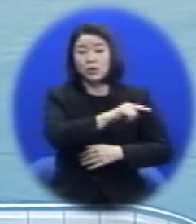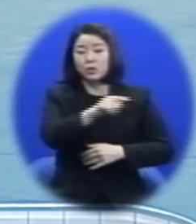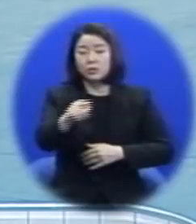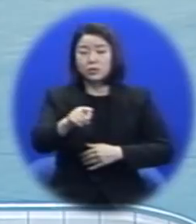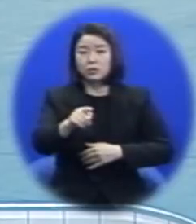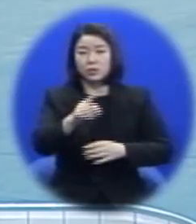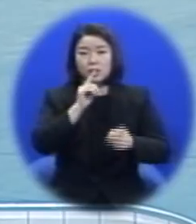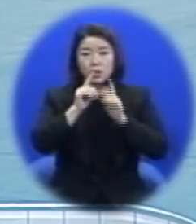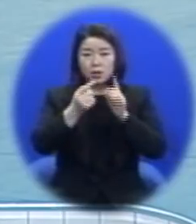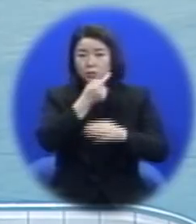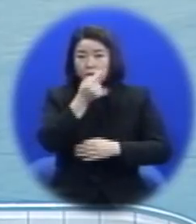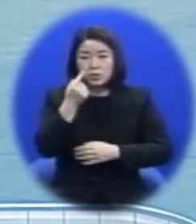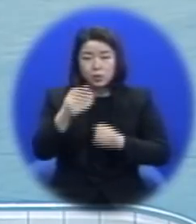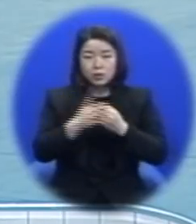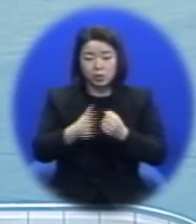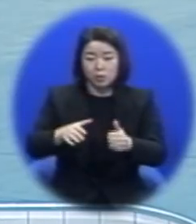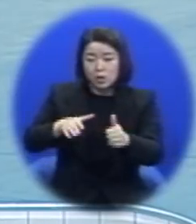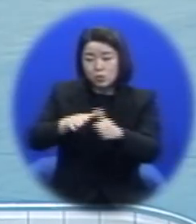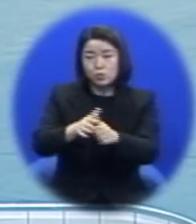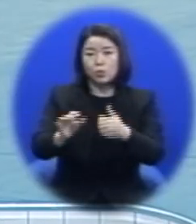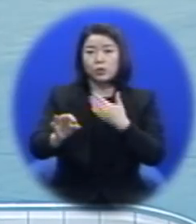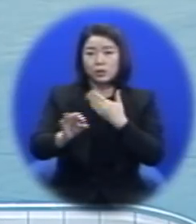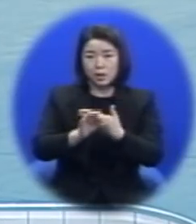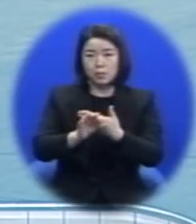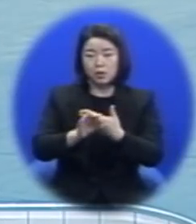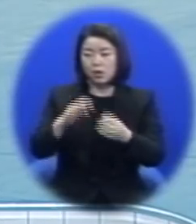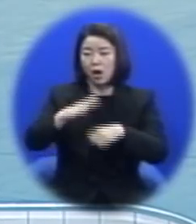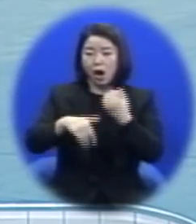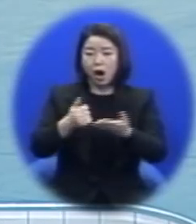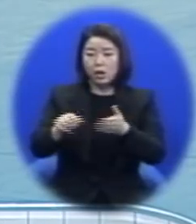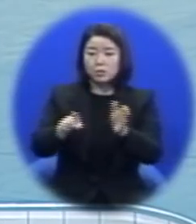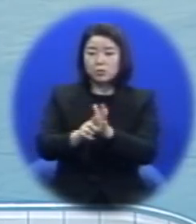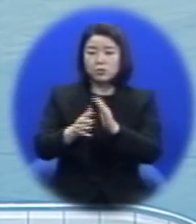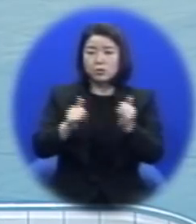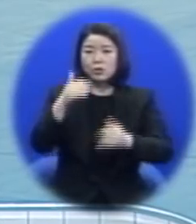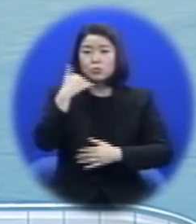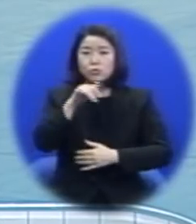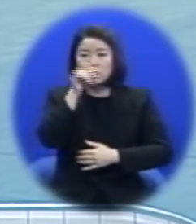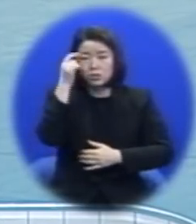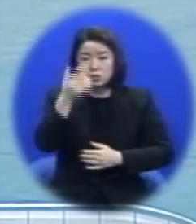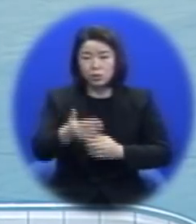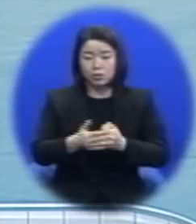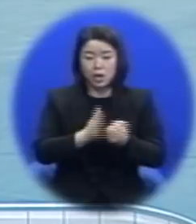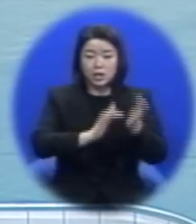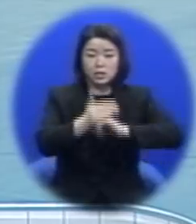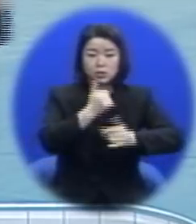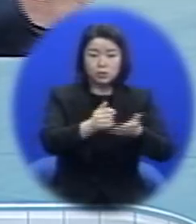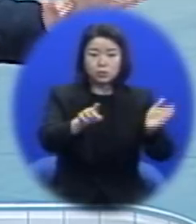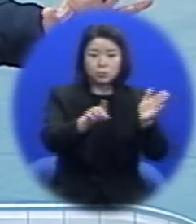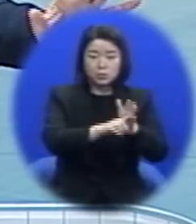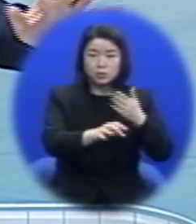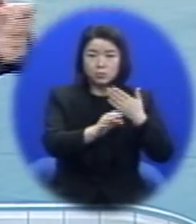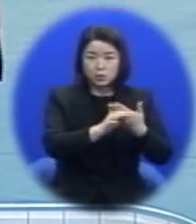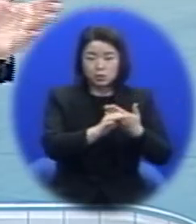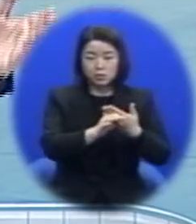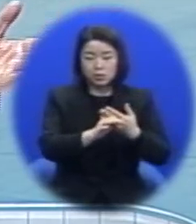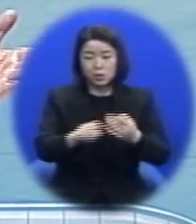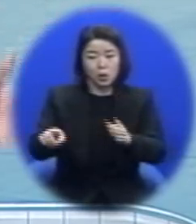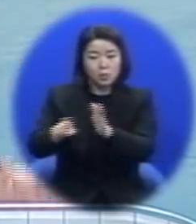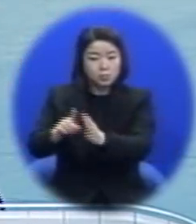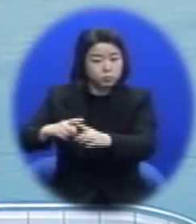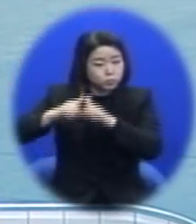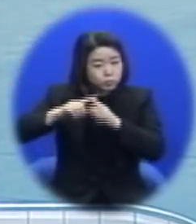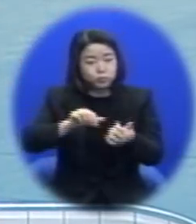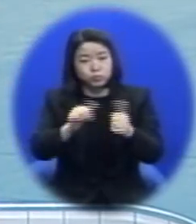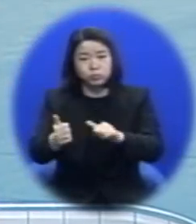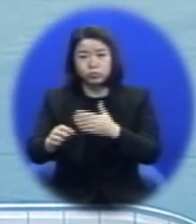죽임을 당했다면 하나님 믿을 사람이 누가 있습니까? 아, 예수 믿으면 그러면 순교한다면 예수 믿을 사람이